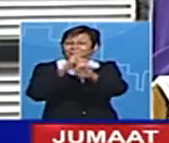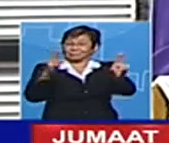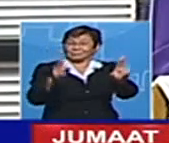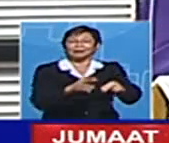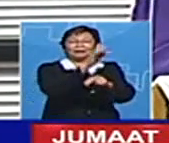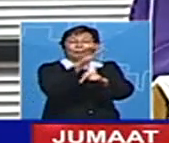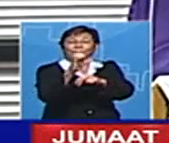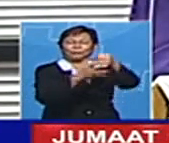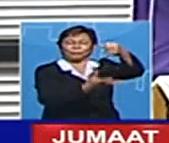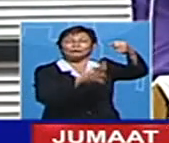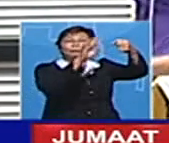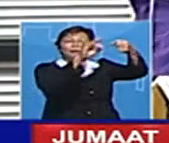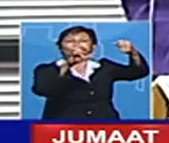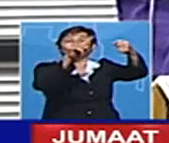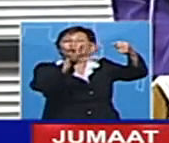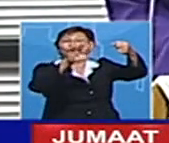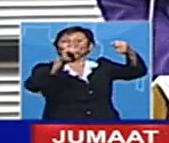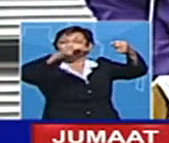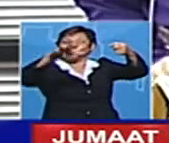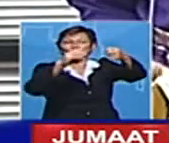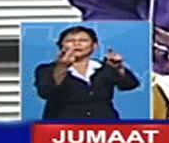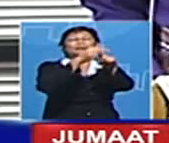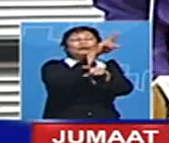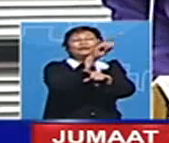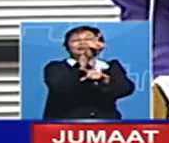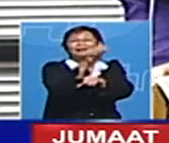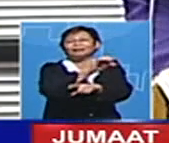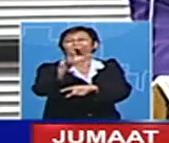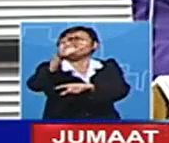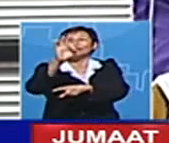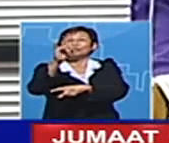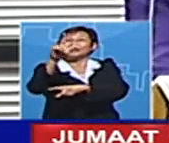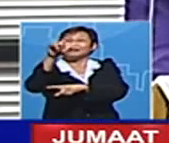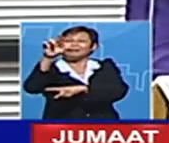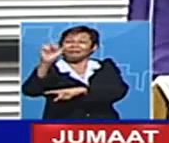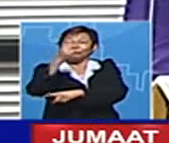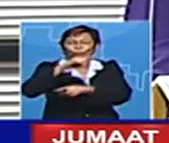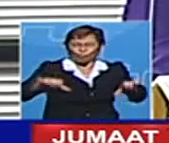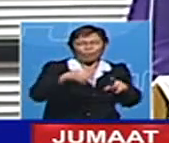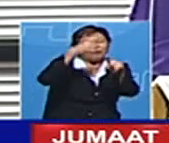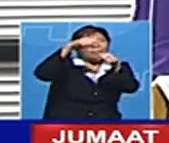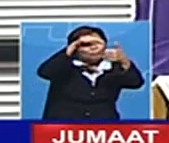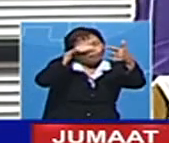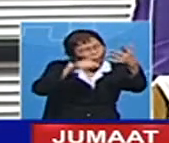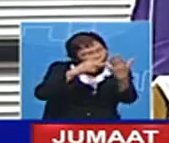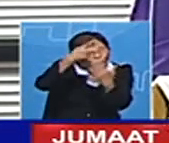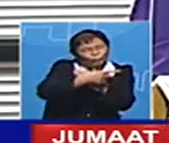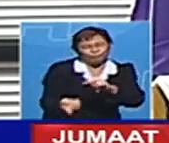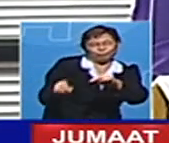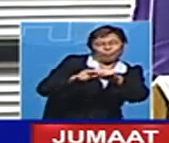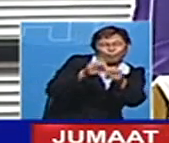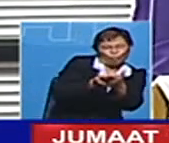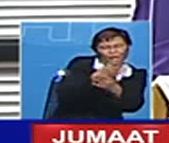rm852 juta Kepada Risda dan felkra untuk melaksanakan pelbagai program peningkatan pendapatan dan